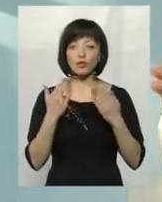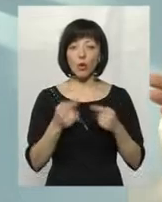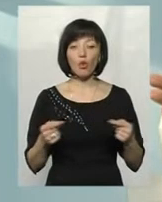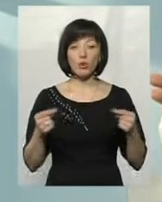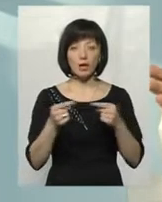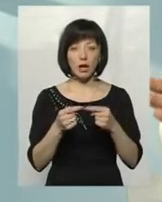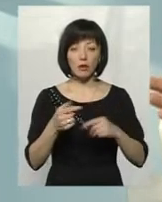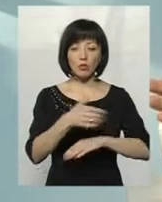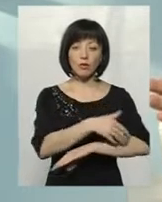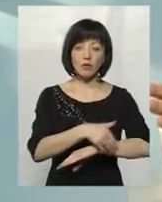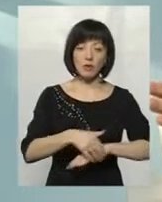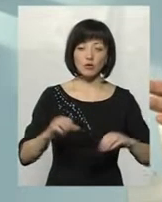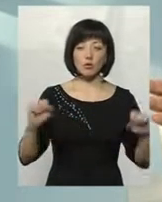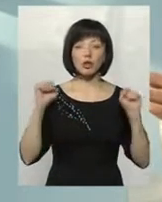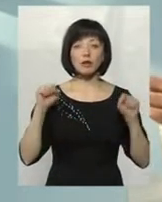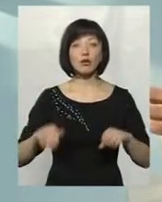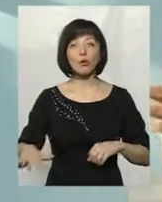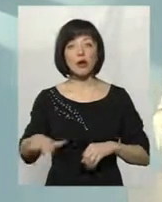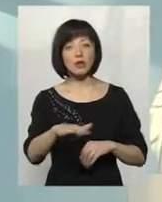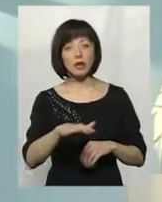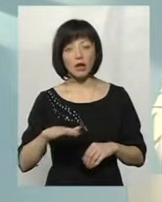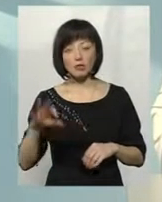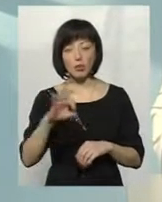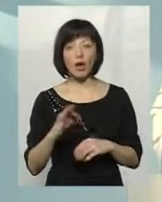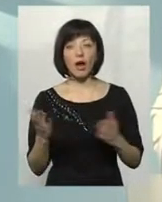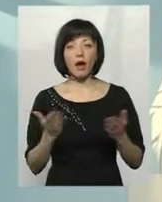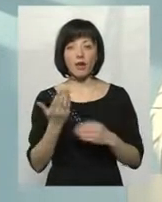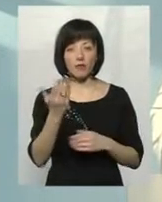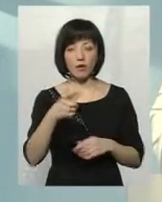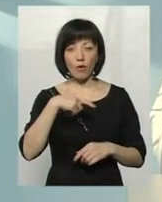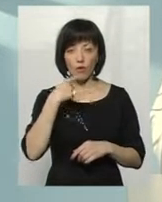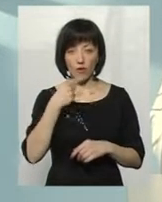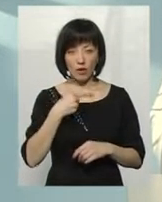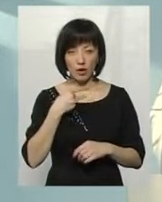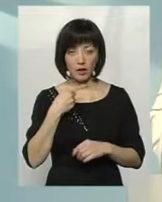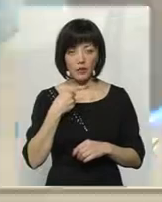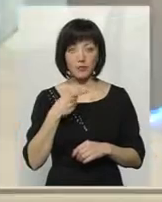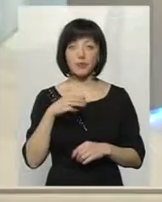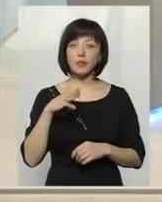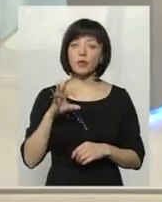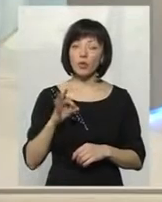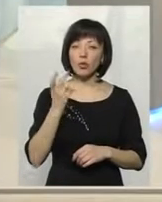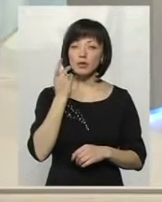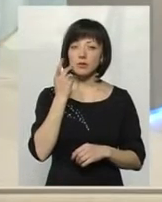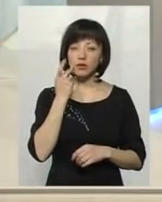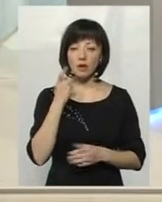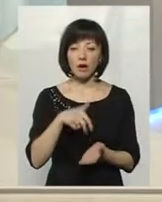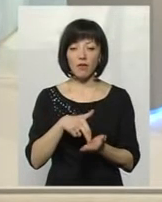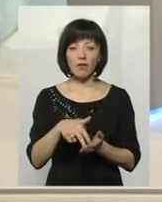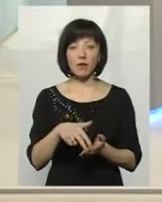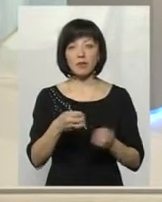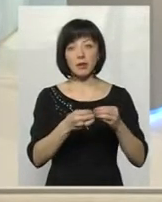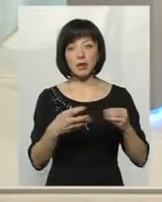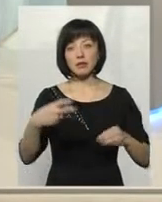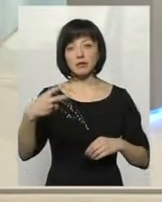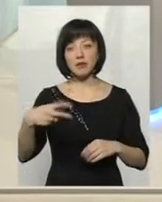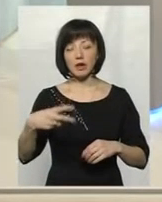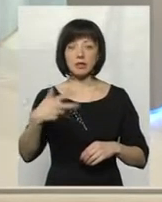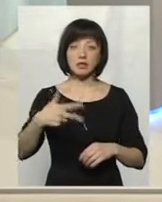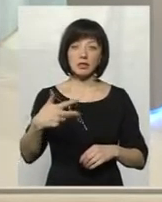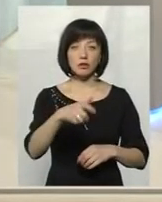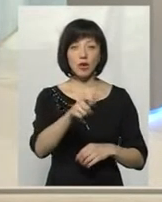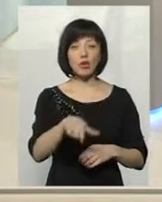конкретного подвір'я або спортивного майданчику, про який ви вже говорили, пані Анна, то зазвичай виходять 15, 20, максимум